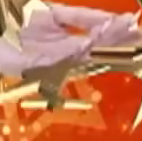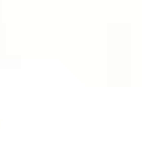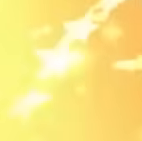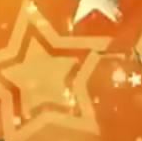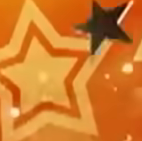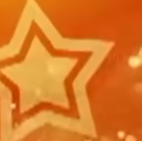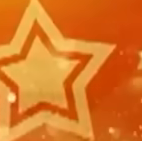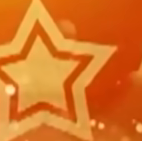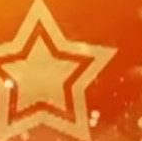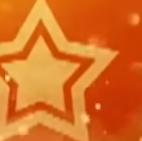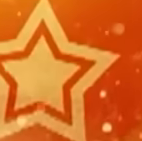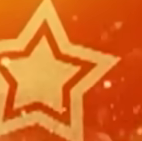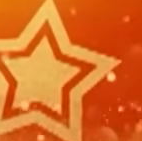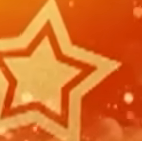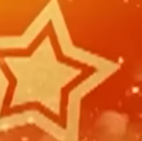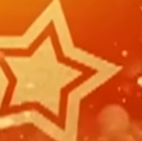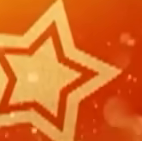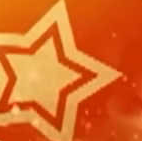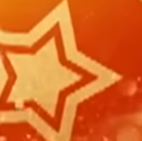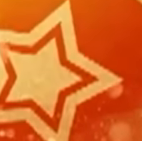Showbiz, eto na nga!